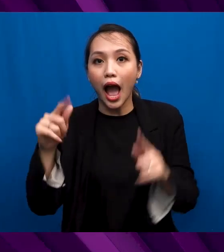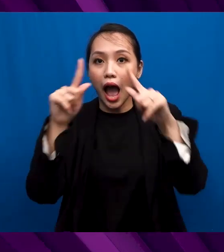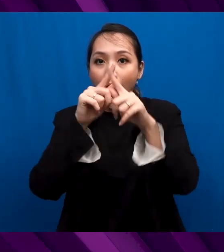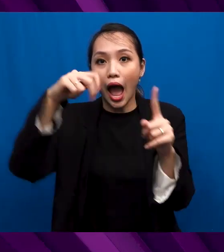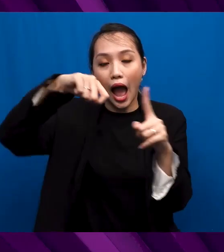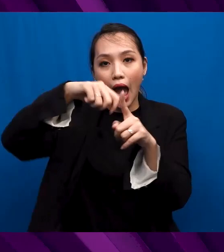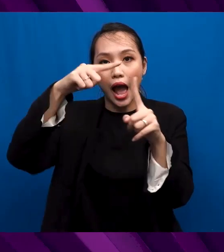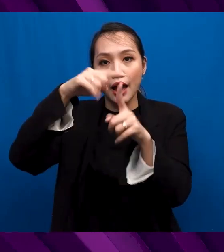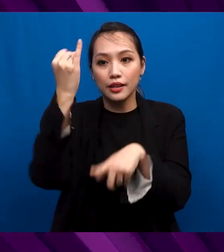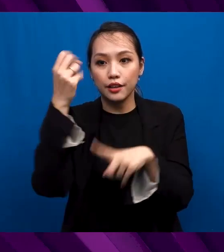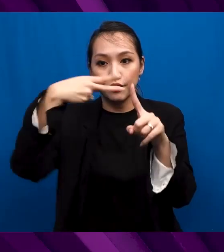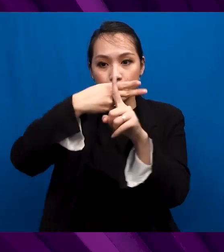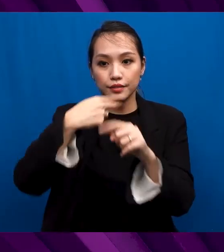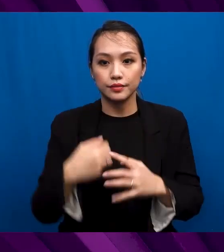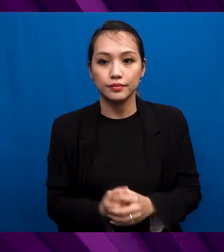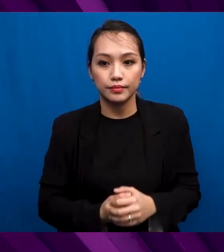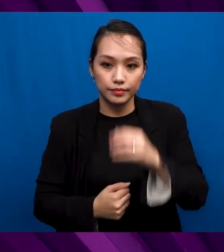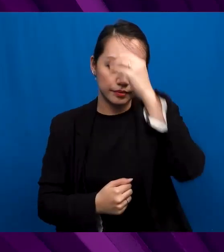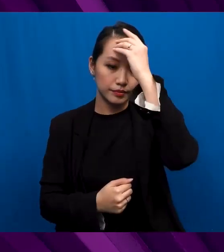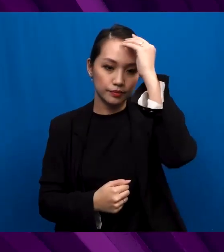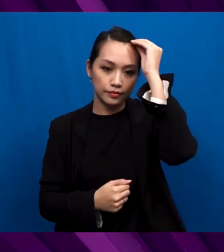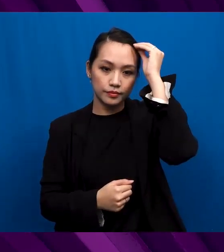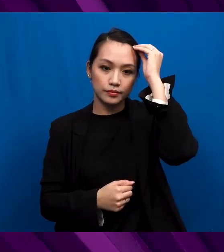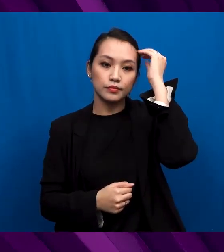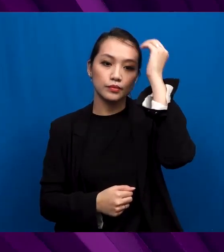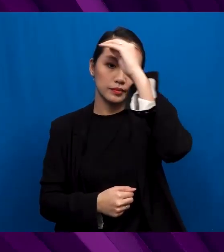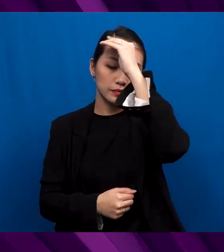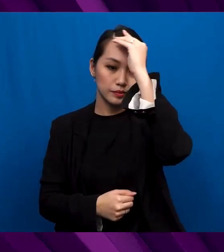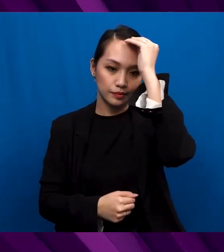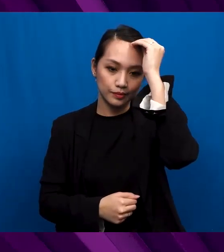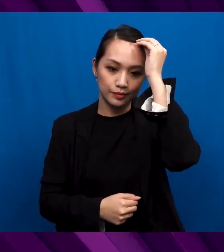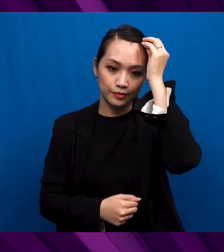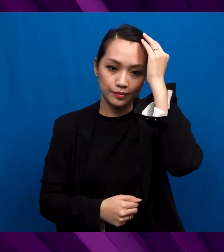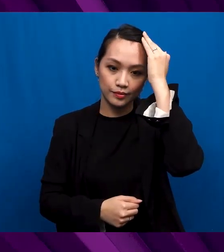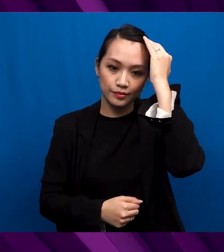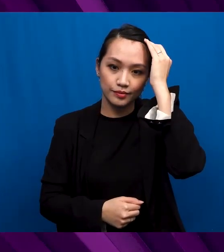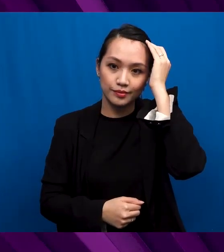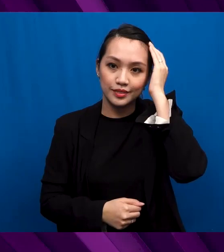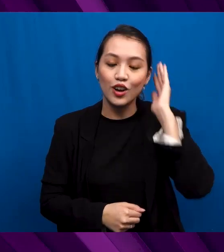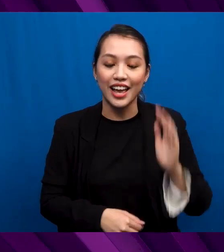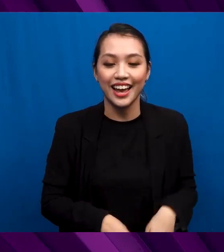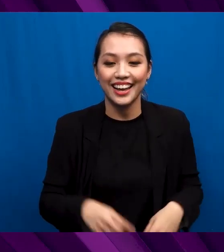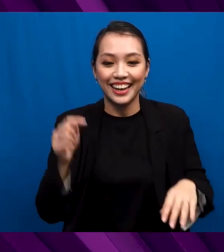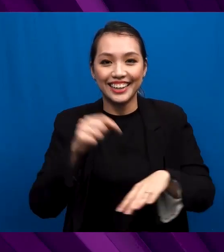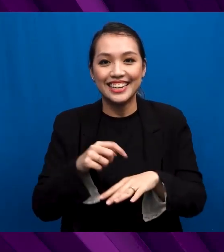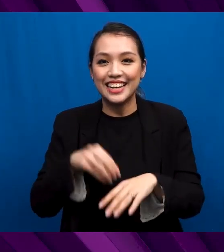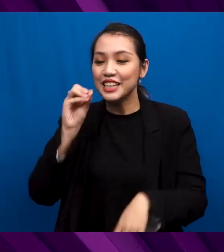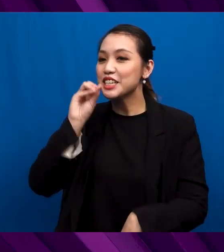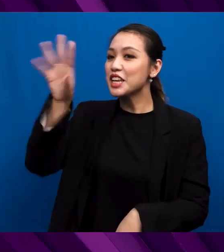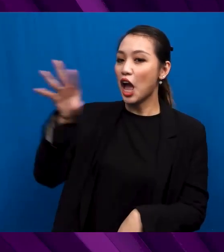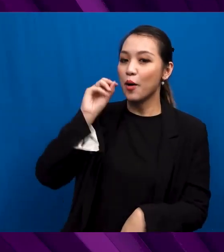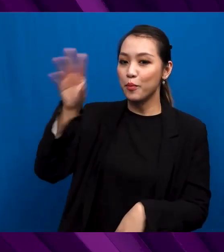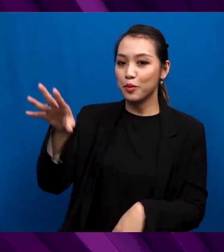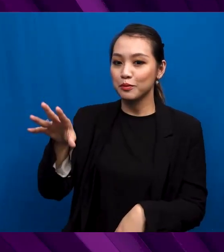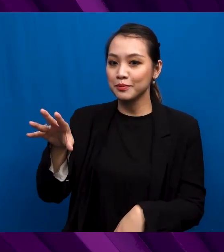gitu. Kayak di Singapura ada pepatah begini, bukan pepatah, ada satu julukan sih kalau waktu saya dulu sekolah di sana, kiasu. Ternyata itu